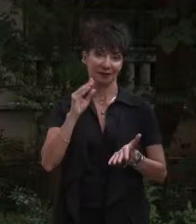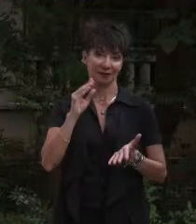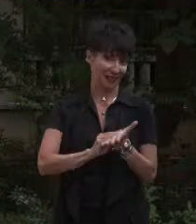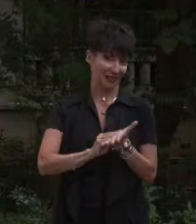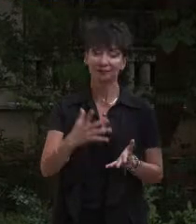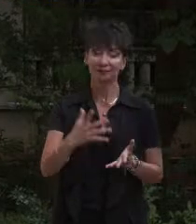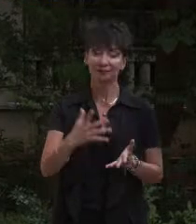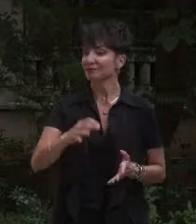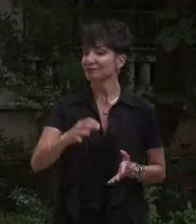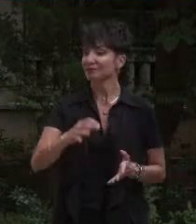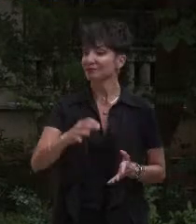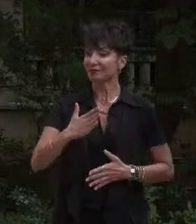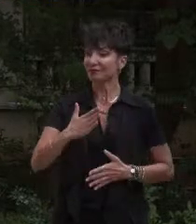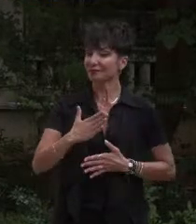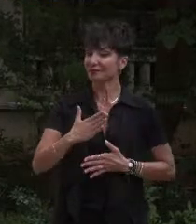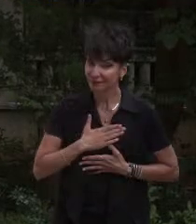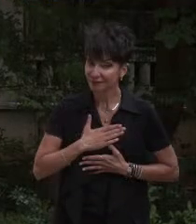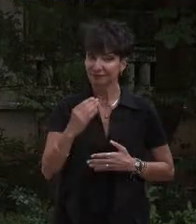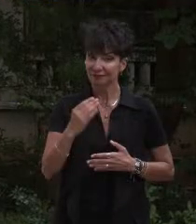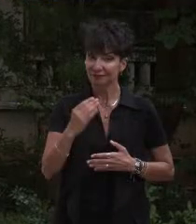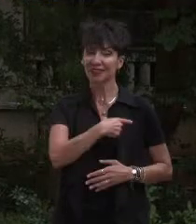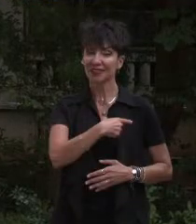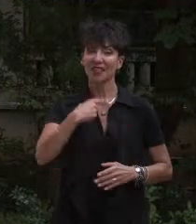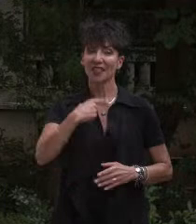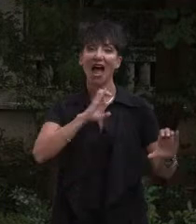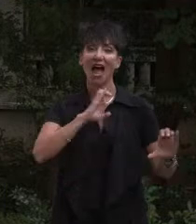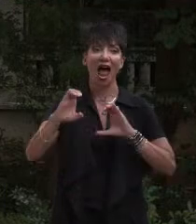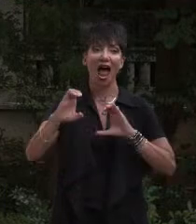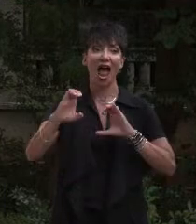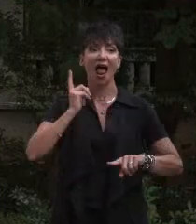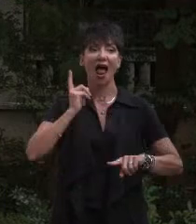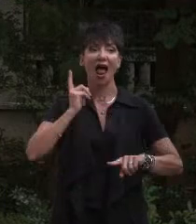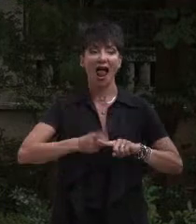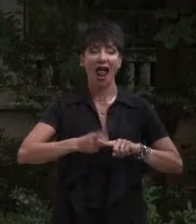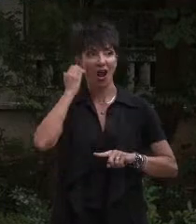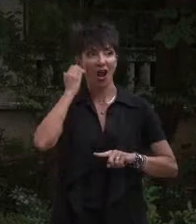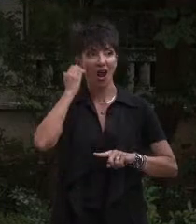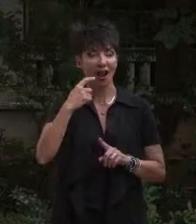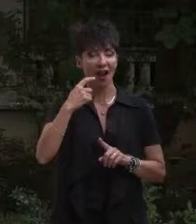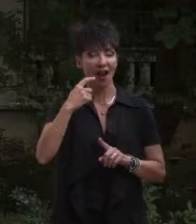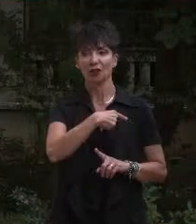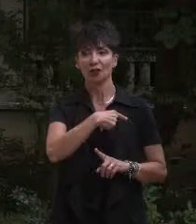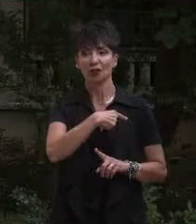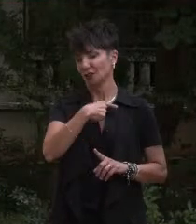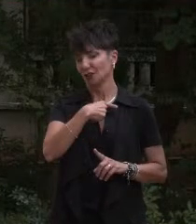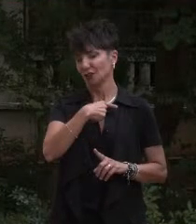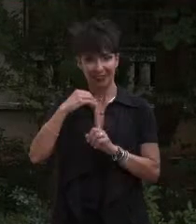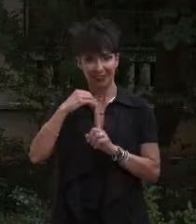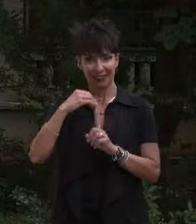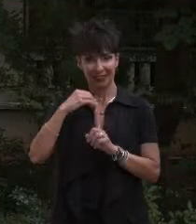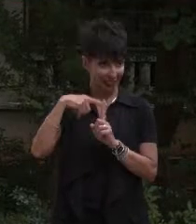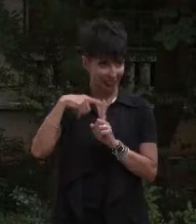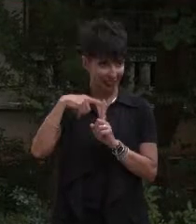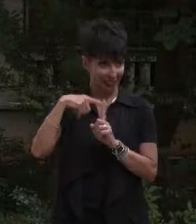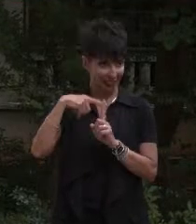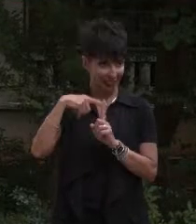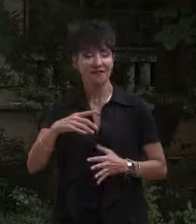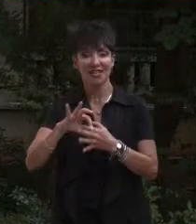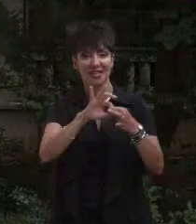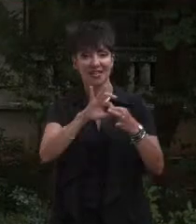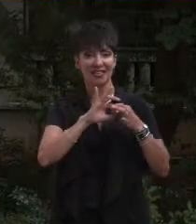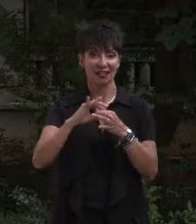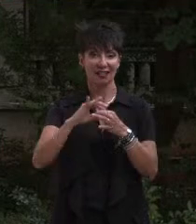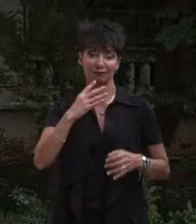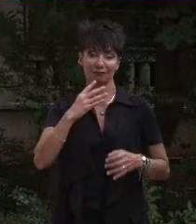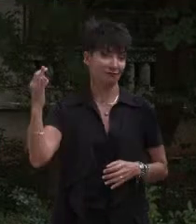ήθελα, επιτρέψτε μου, να ευχαριστήσω τη Διεύθυνση Επικοινωνίας του Ελληνικού Ερυθρού Σταυρού, Διευθύντρια και συνεργάτες για το θαυμάσιο